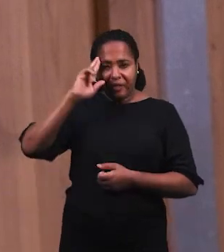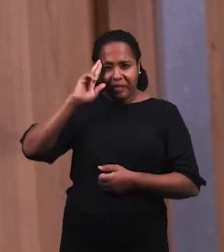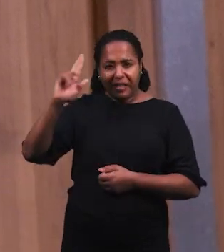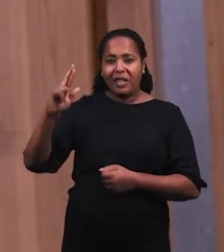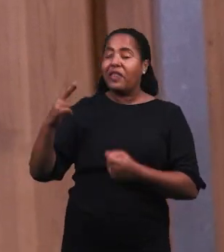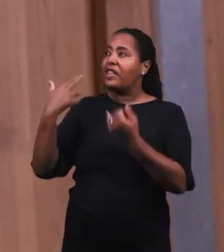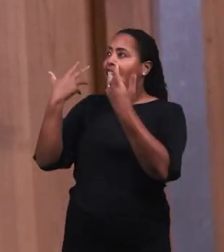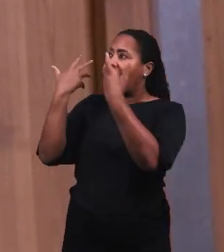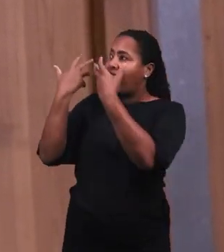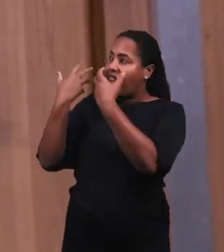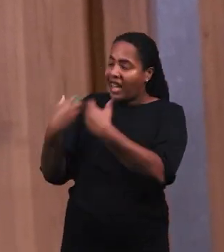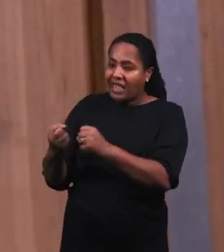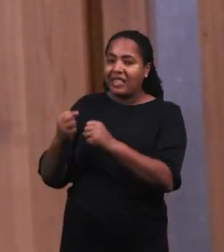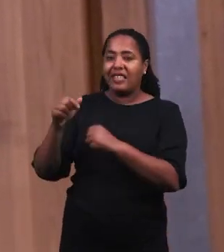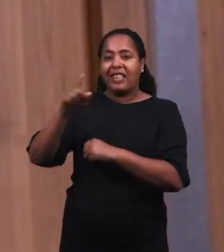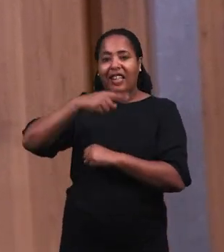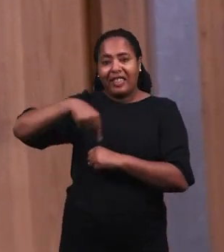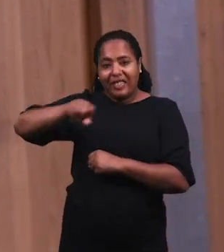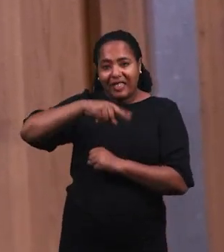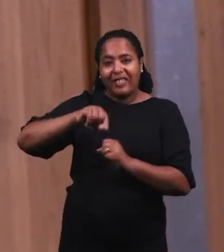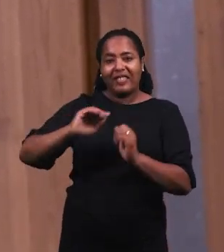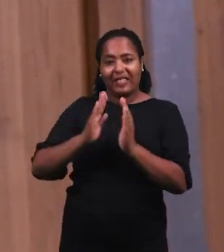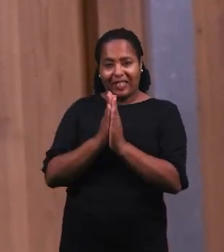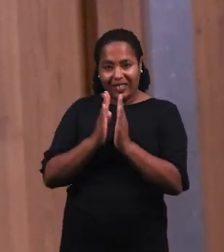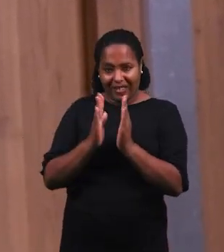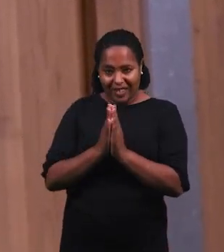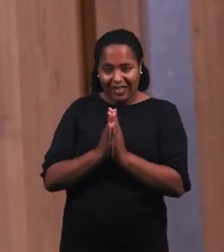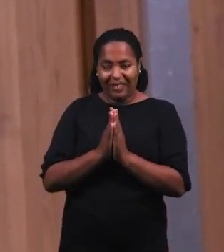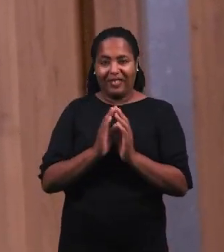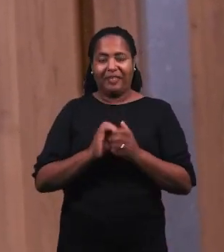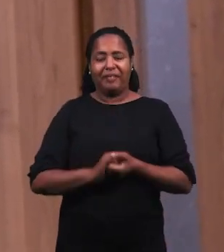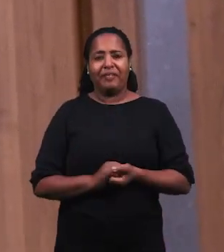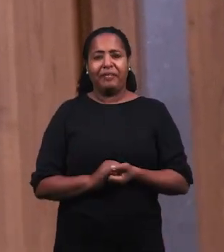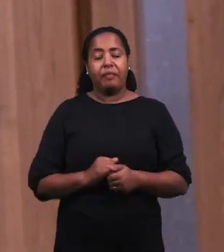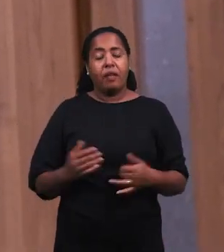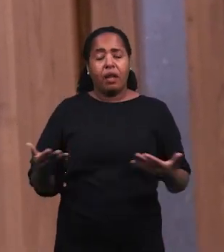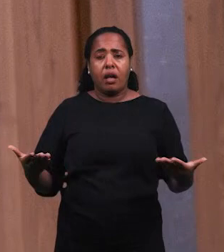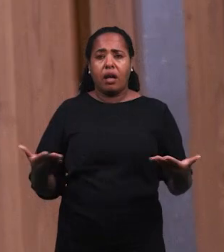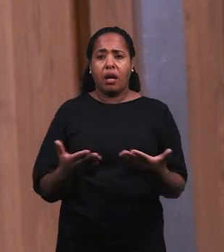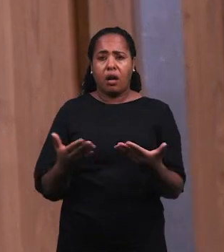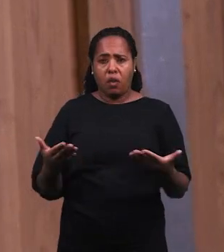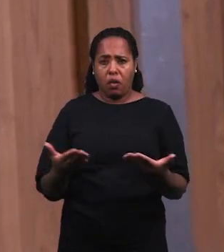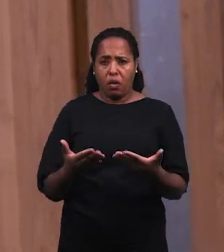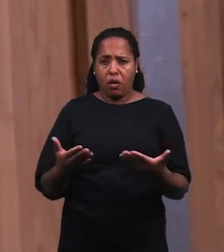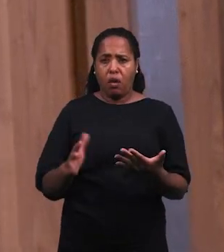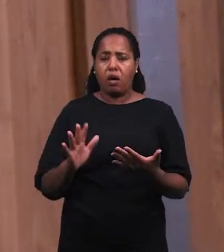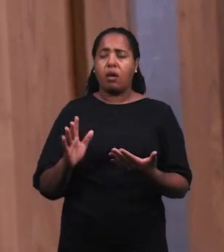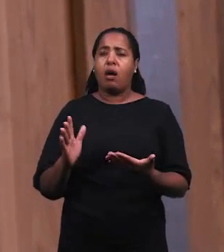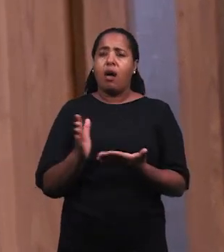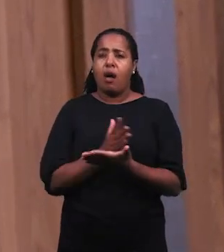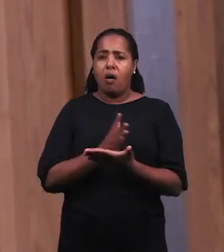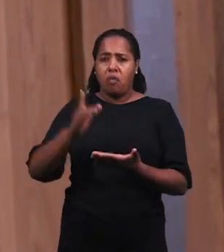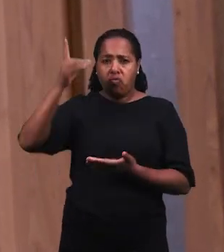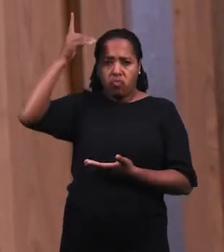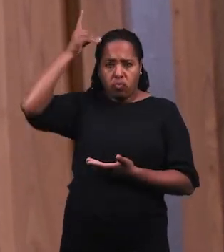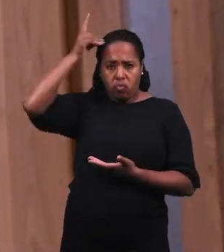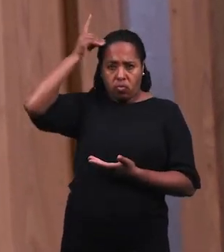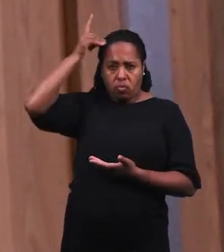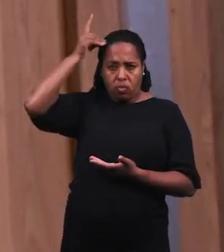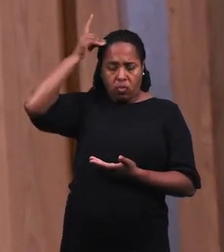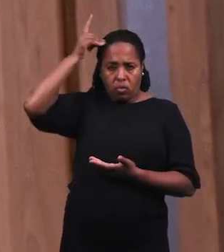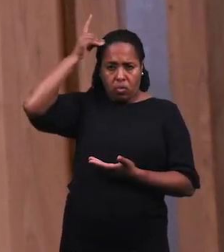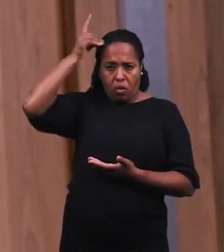И Господь слышит молитвы наши, просьбы наши. И в этот час мы послушаем